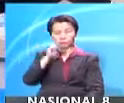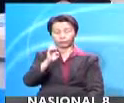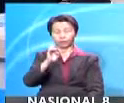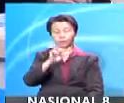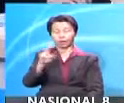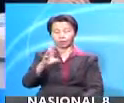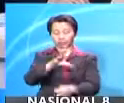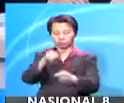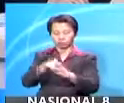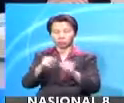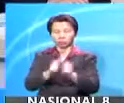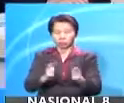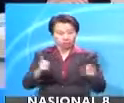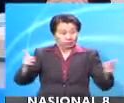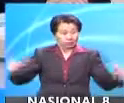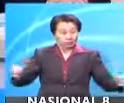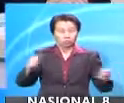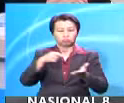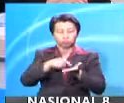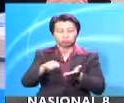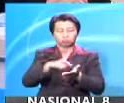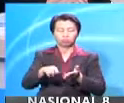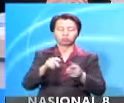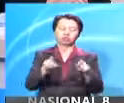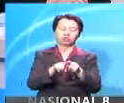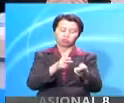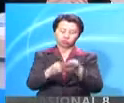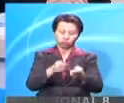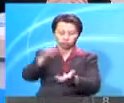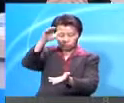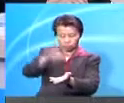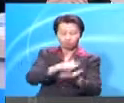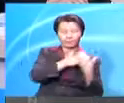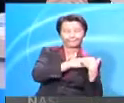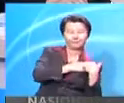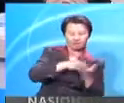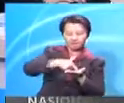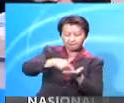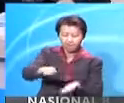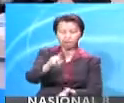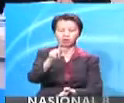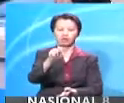terlibat dalam pemanjangan tempo konsesi ia sebagai usia kerajaan menggunakan beban